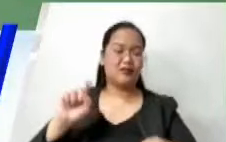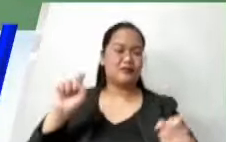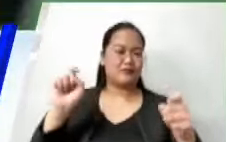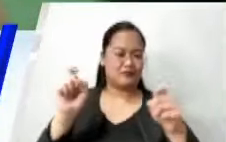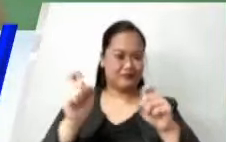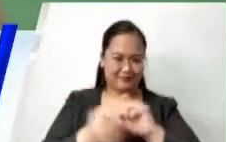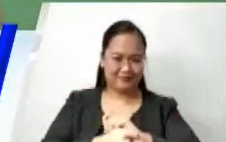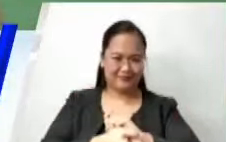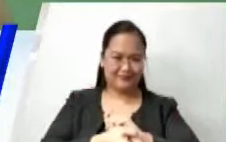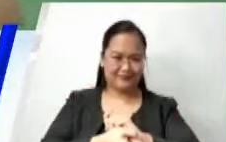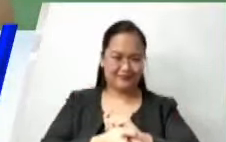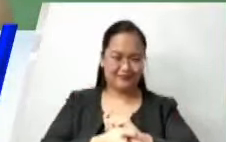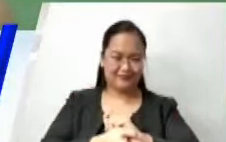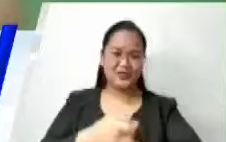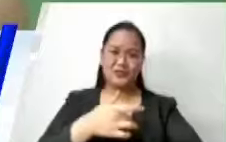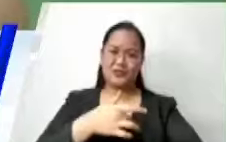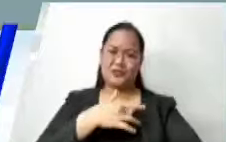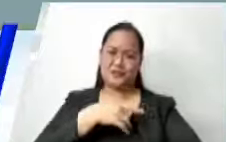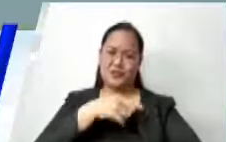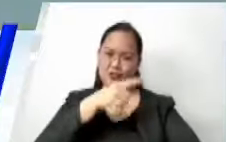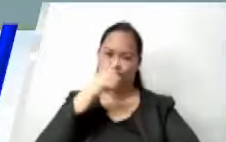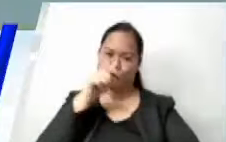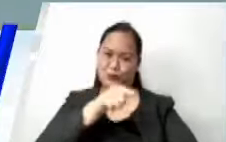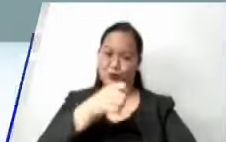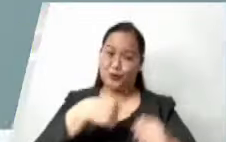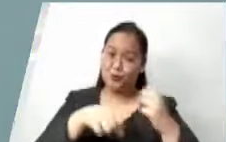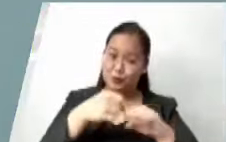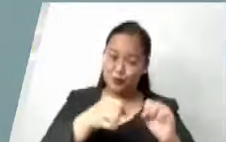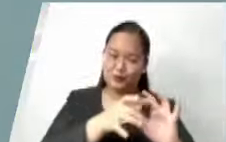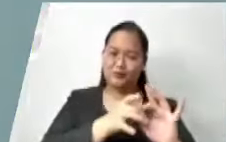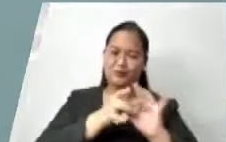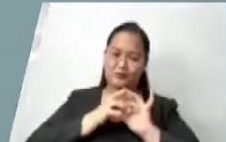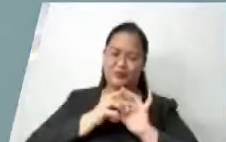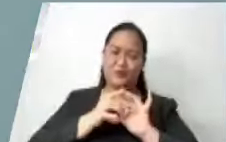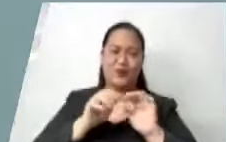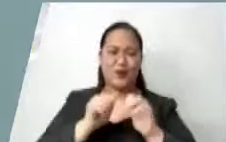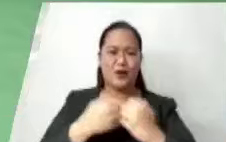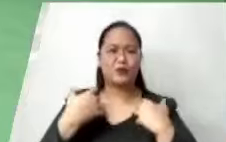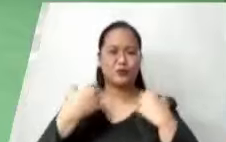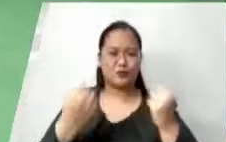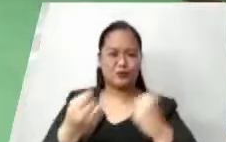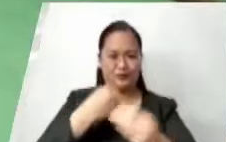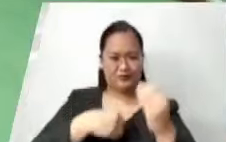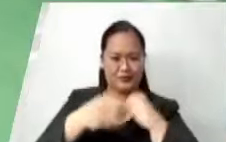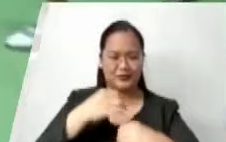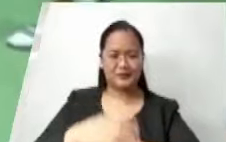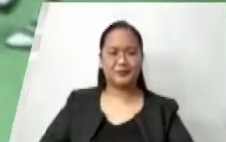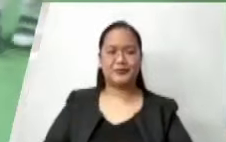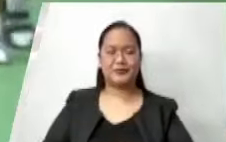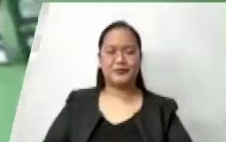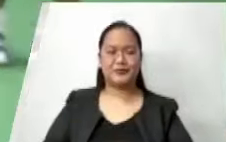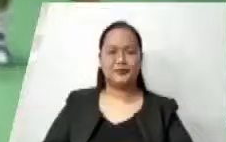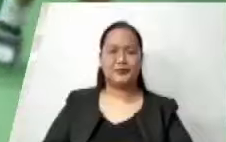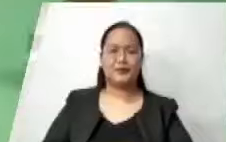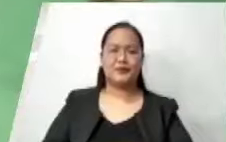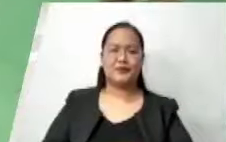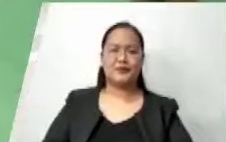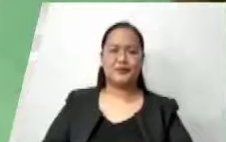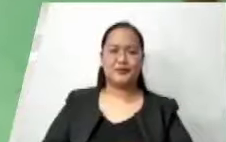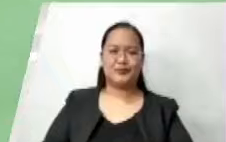Tinatama niya yung lifestyle mo. Nagda-diet ka din. Para sa GMA Integrated News, Mark